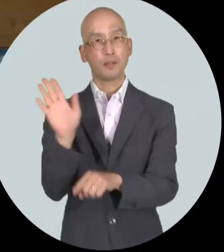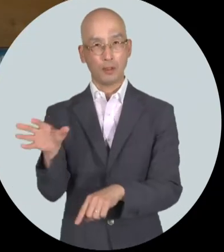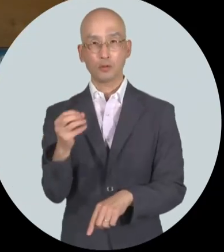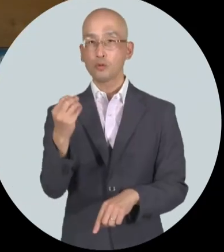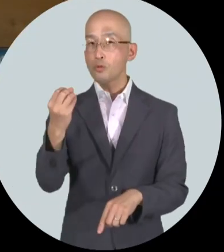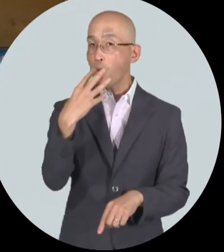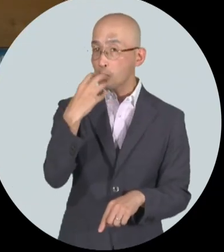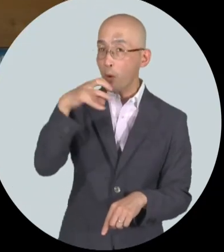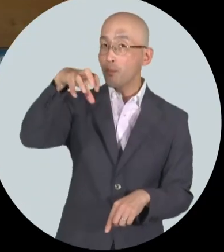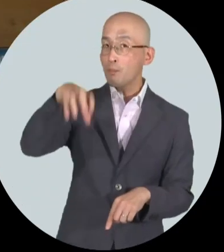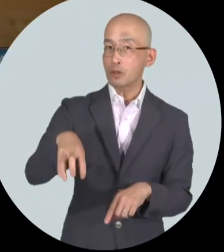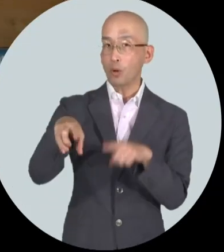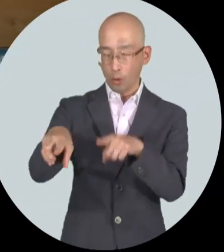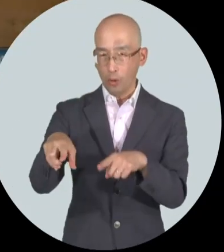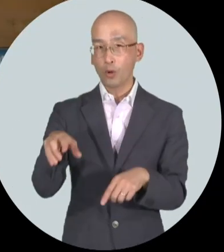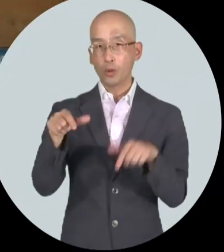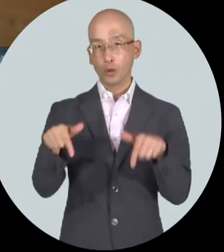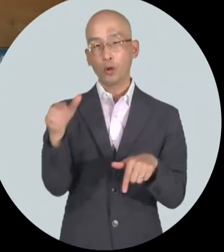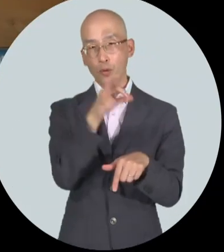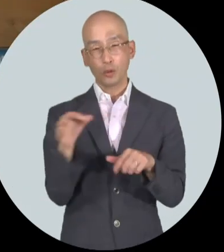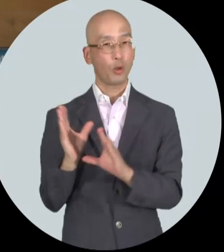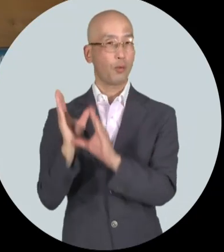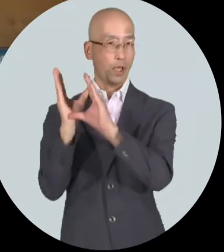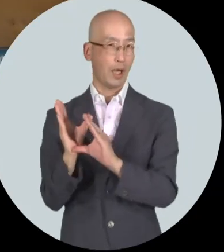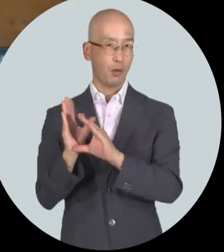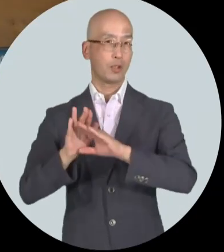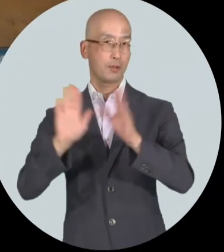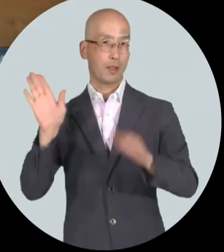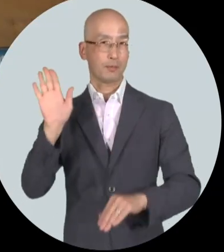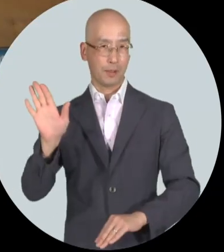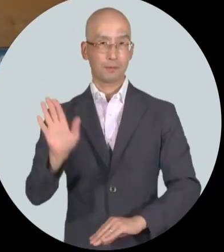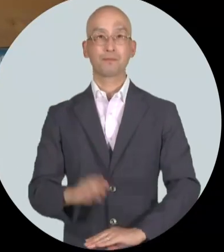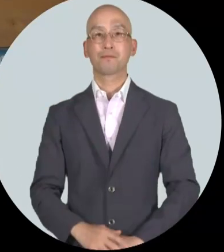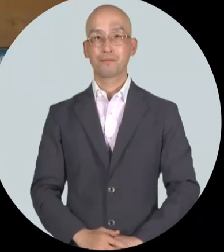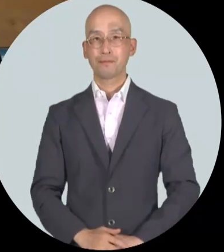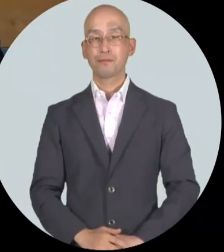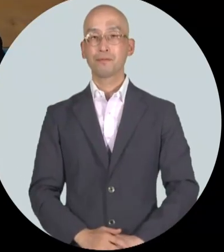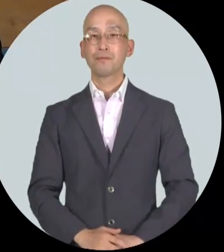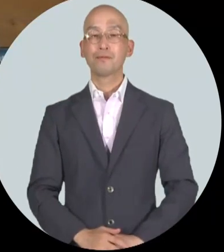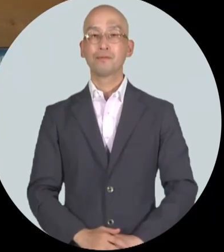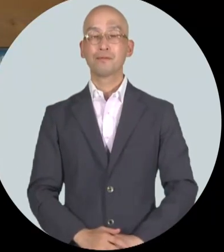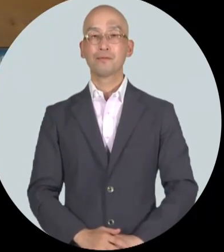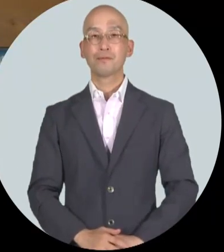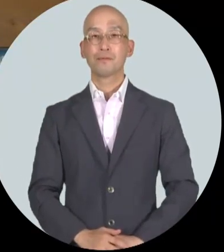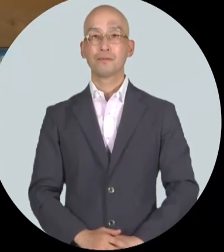香港におきまして、京物のフェアを開催するための経費でございます。